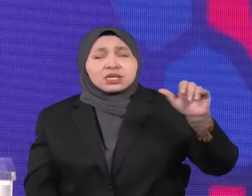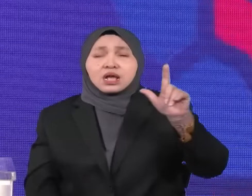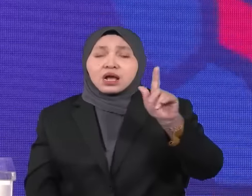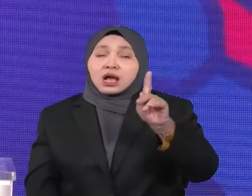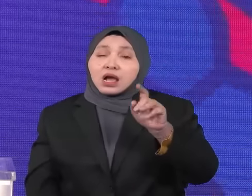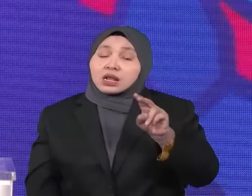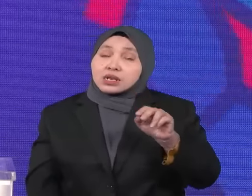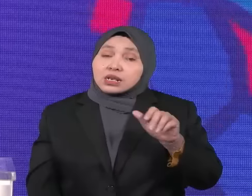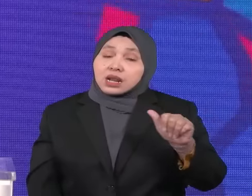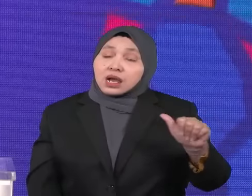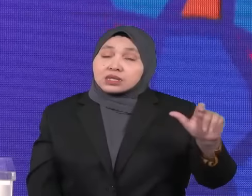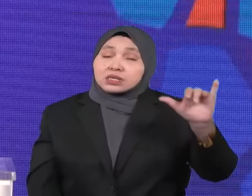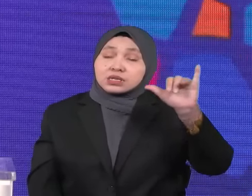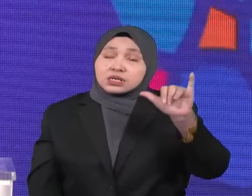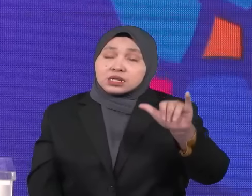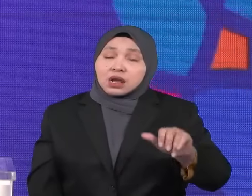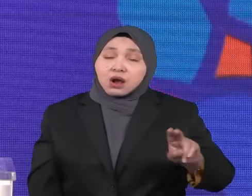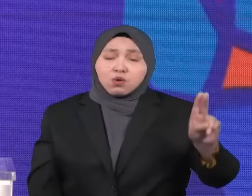kana